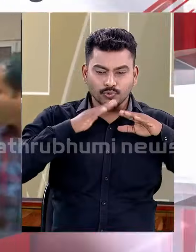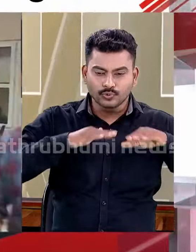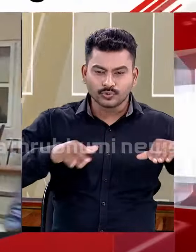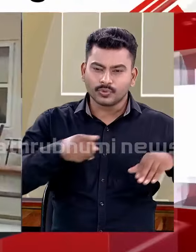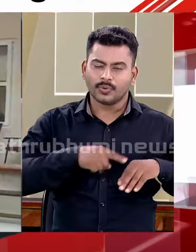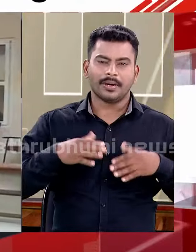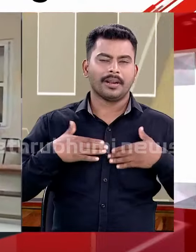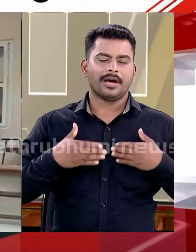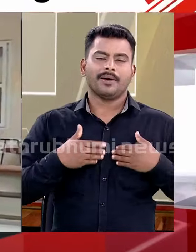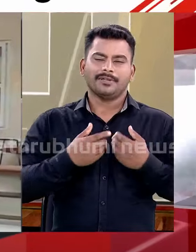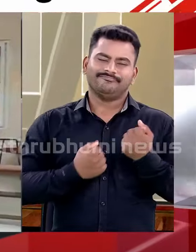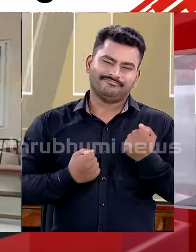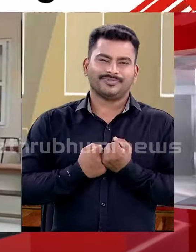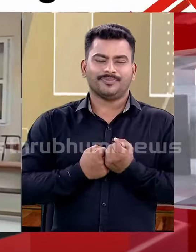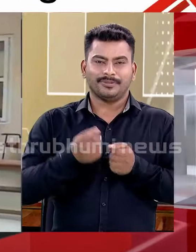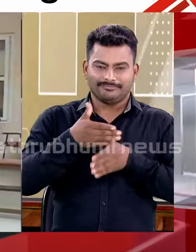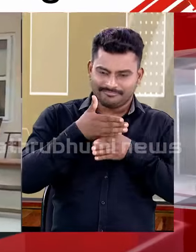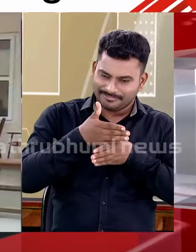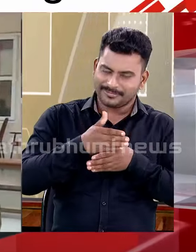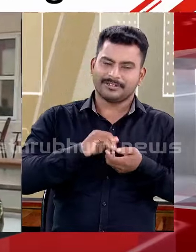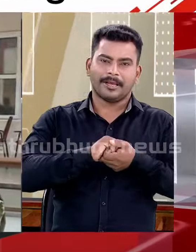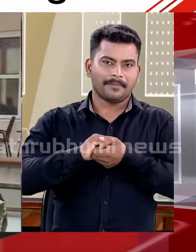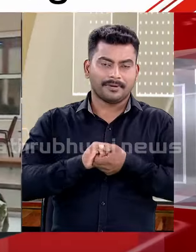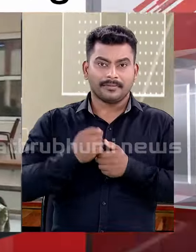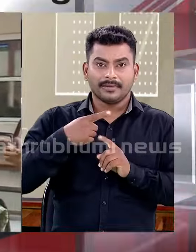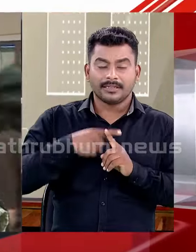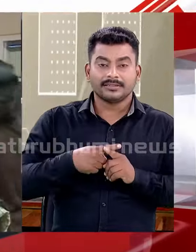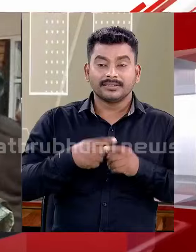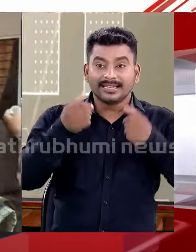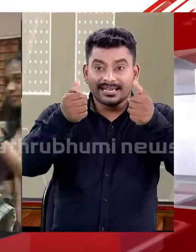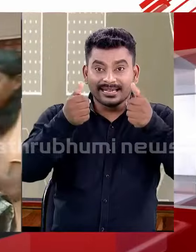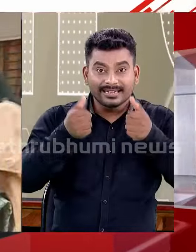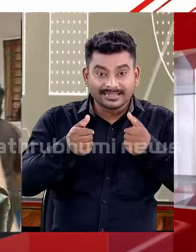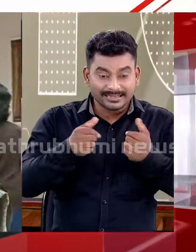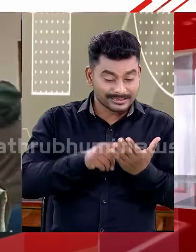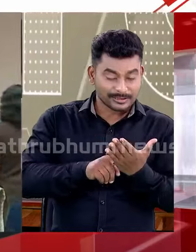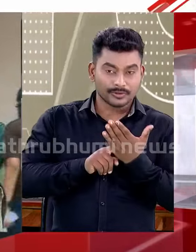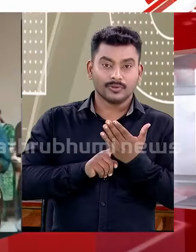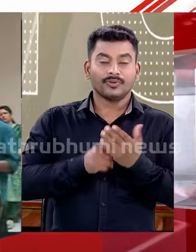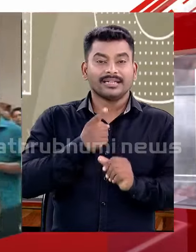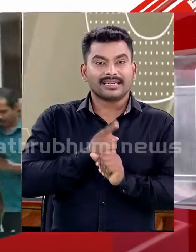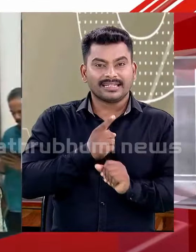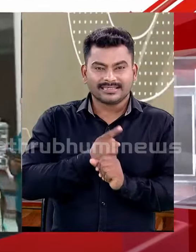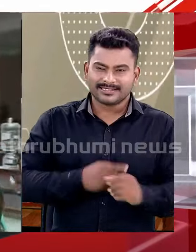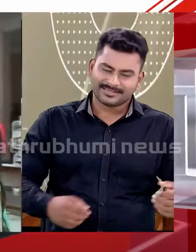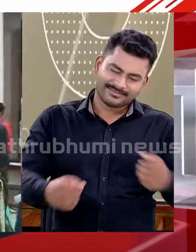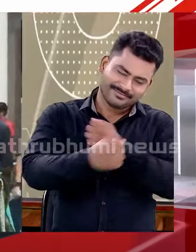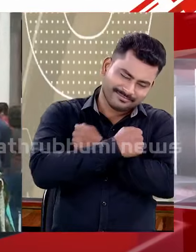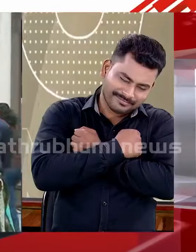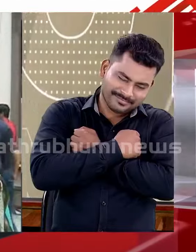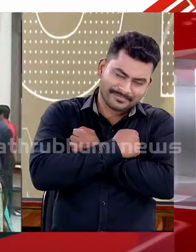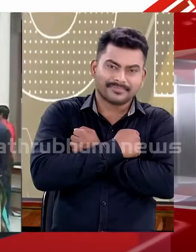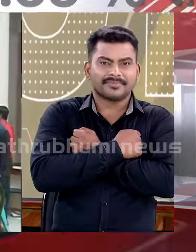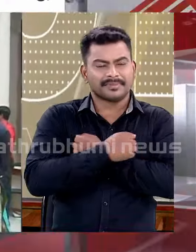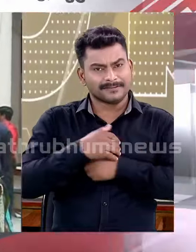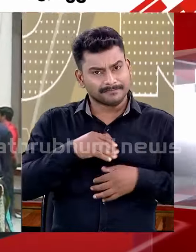സന്തോഷത്തിലും വിജയത്തിലും പങ്കുചേരാൻ സാധിച്ചതിലും വളരെ സന്തോഷം. റിസൾട്ട് വന്ന ഉടനെ കുട്ടികൾ ചേർത്ത് പിടിക്കുന്നത് അധ്യാപകരാണ്. സാറ് വരൂ, ടീച്ചർ വരൂ എന്ന് പറയും. എത്രമാത്രം